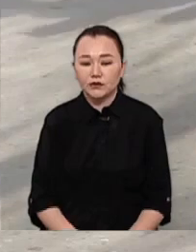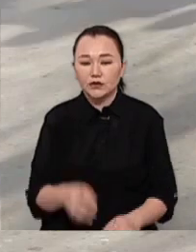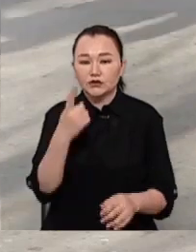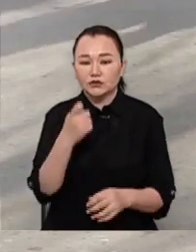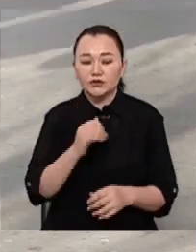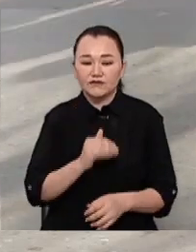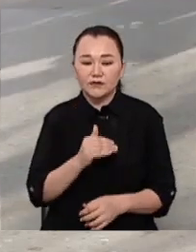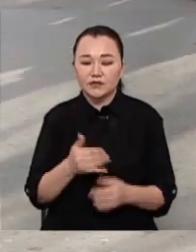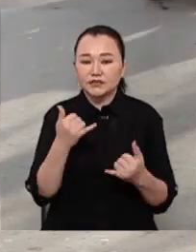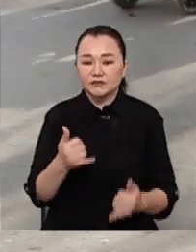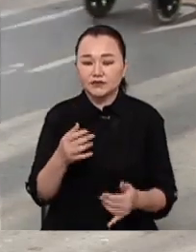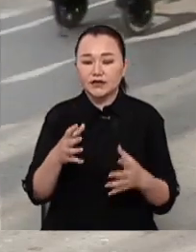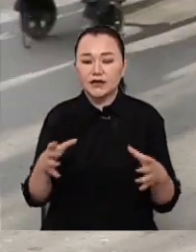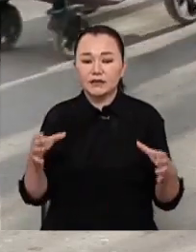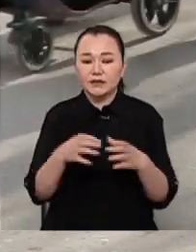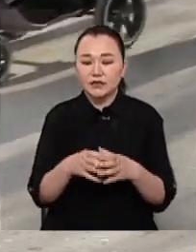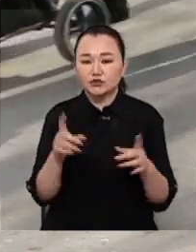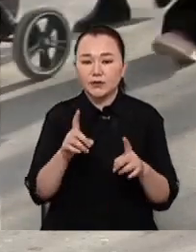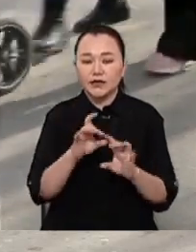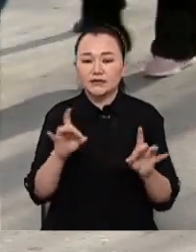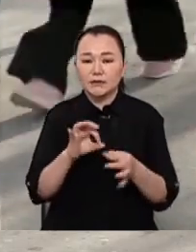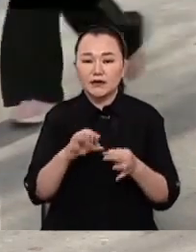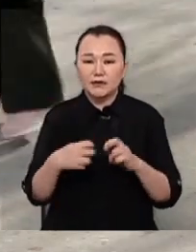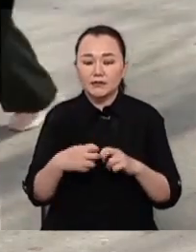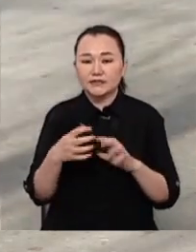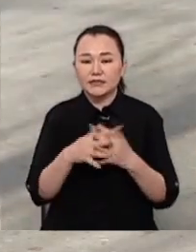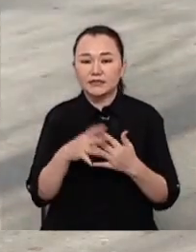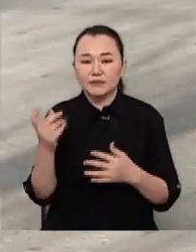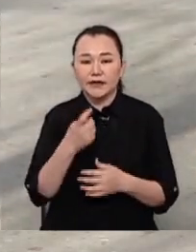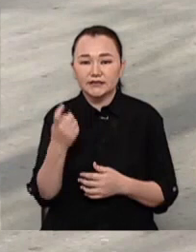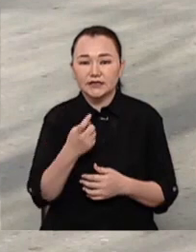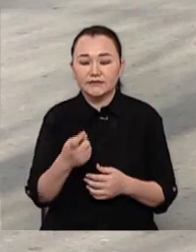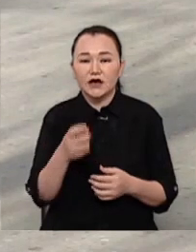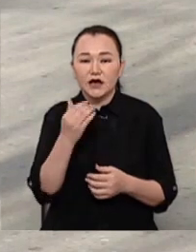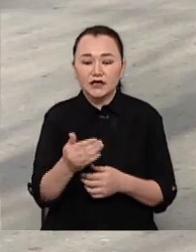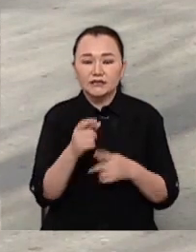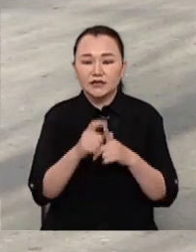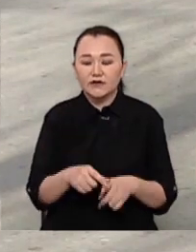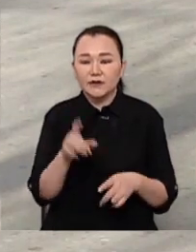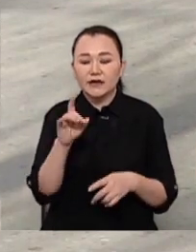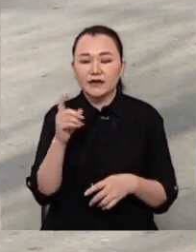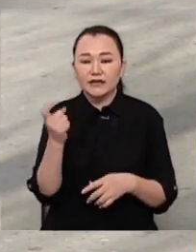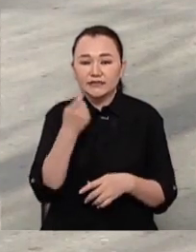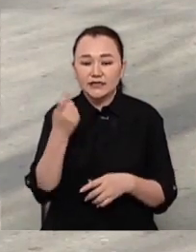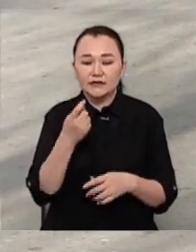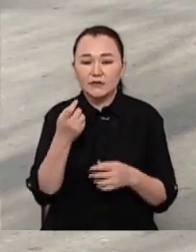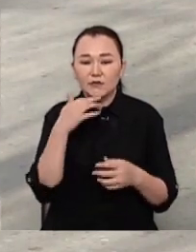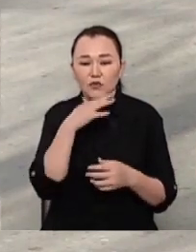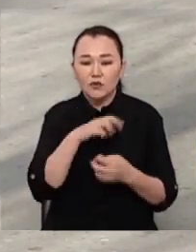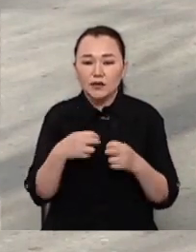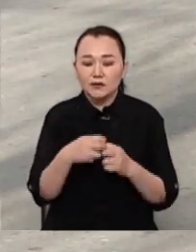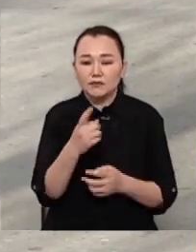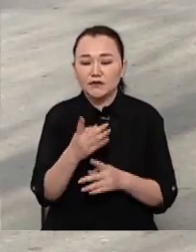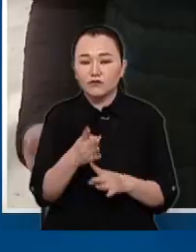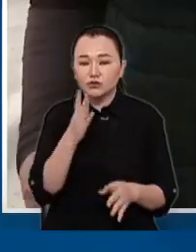Сотни фермеров сегодня объединились, чтобы рассказать о проблемах в сельском хозяйстве, а их, по словам крестьян, накопилось немало. В первую